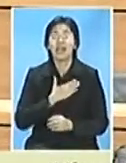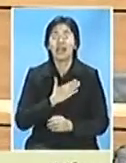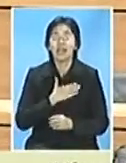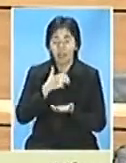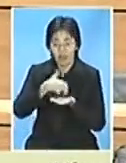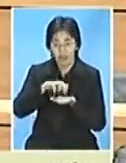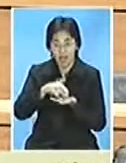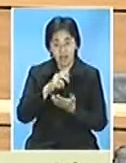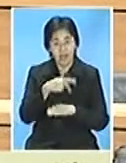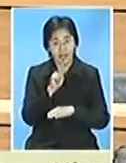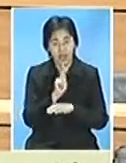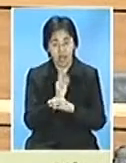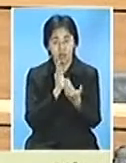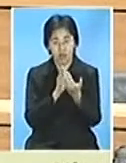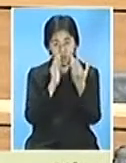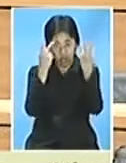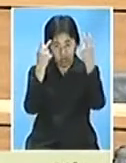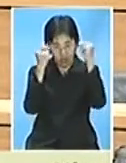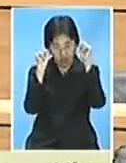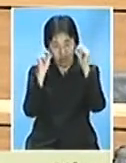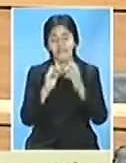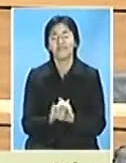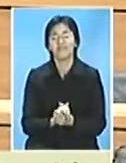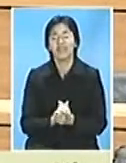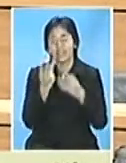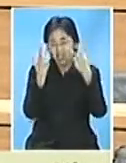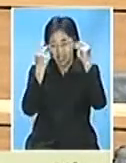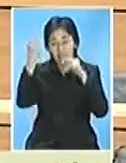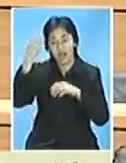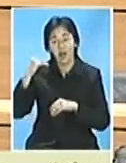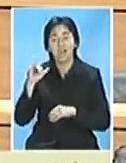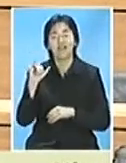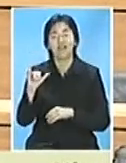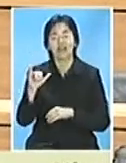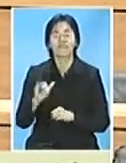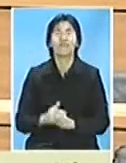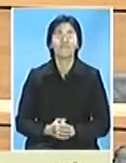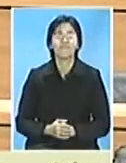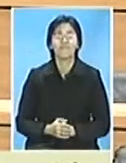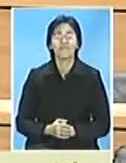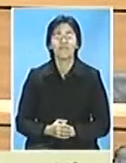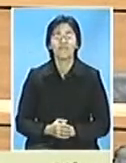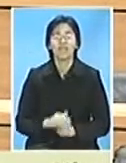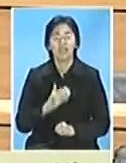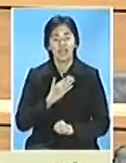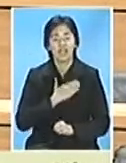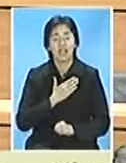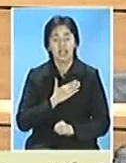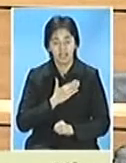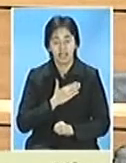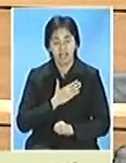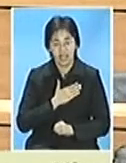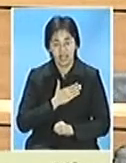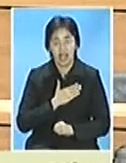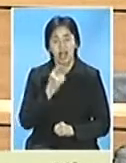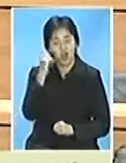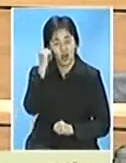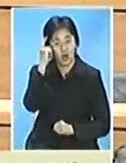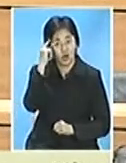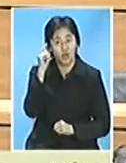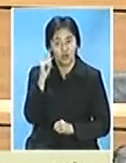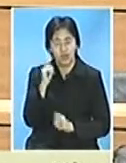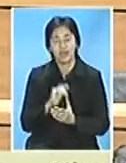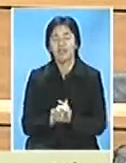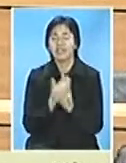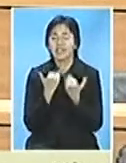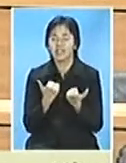ท่านประธานไปยังท่านนายกรัฐมนตรียิ่งลักษณ์ชินวัตรด้วยความขอบคุณเนื่องจากได้ทราบว่าท่าน